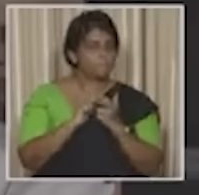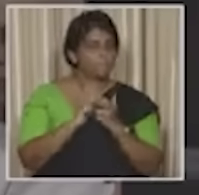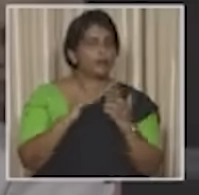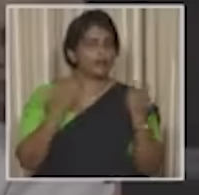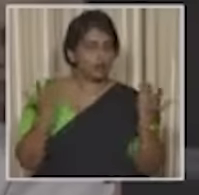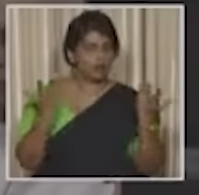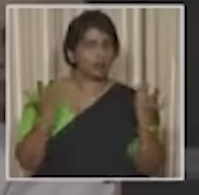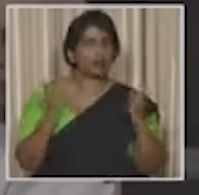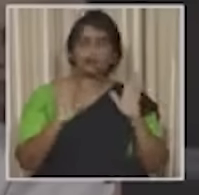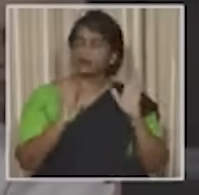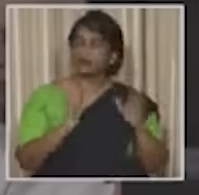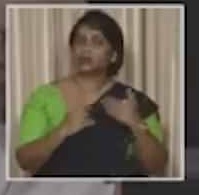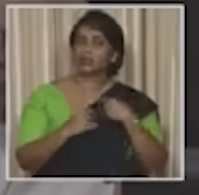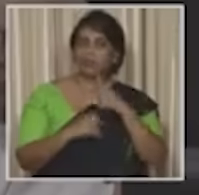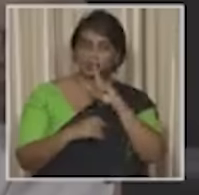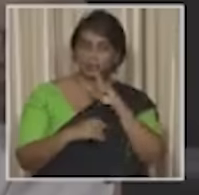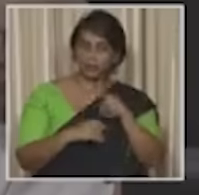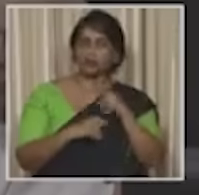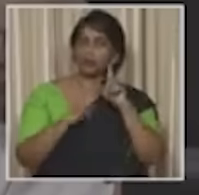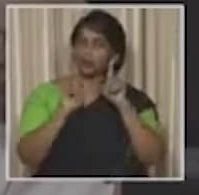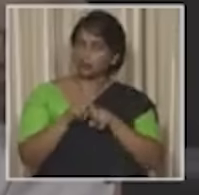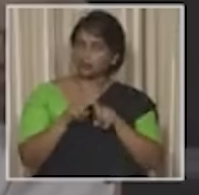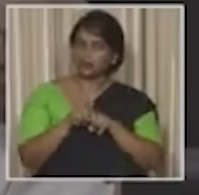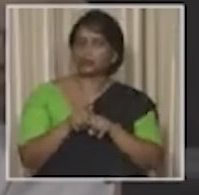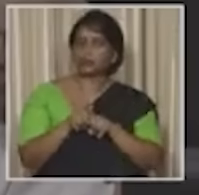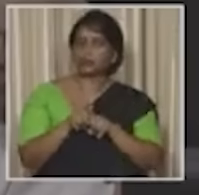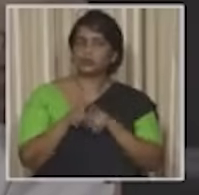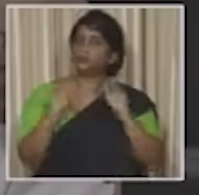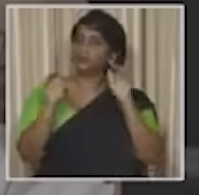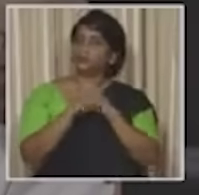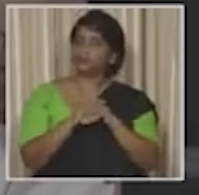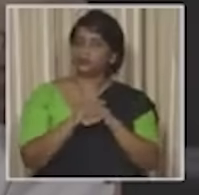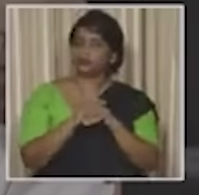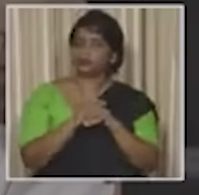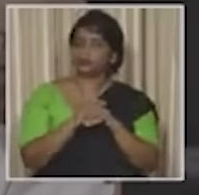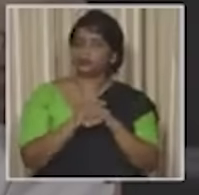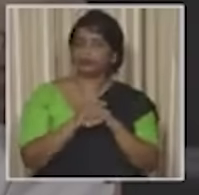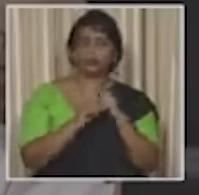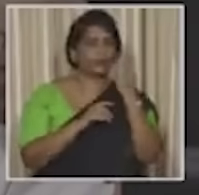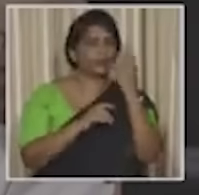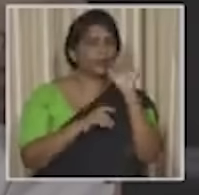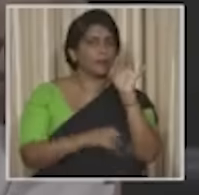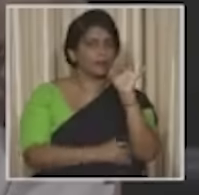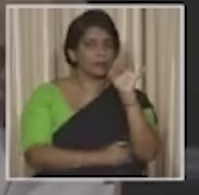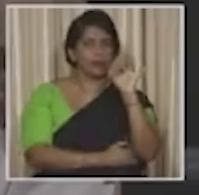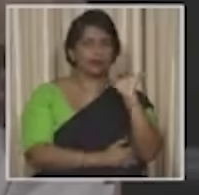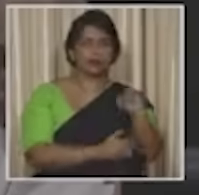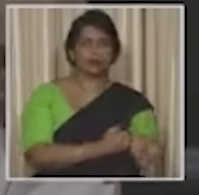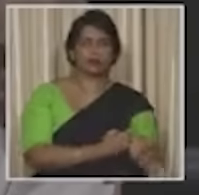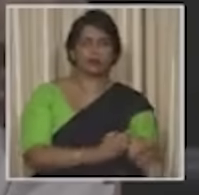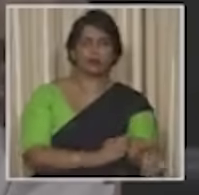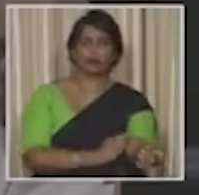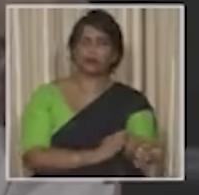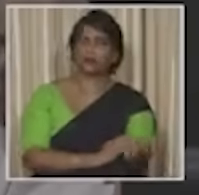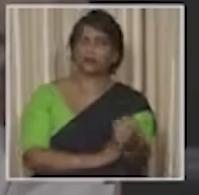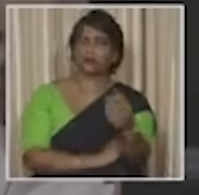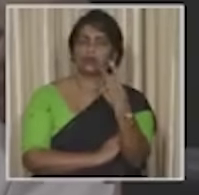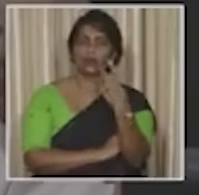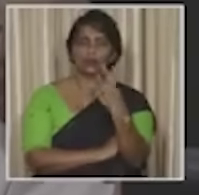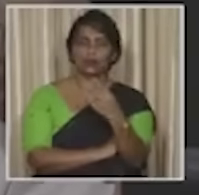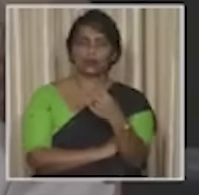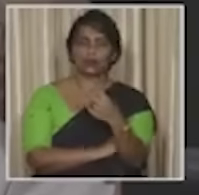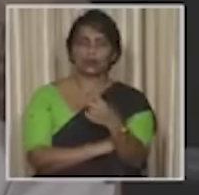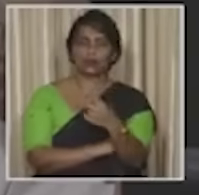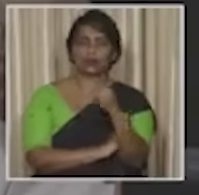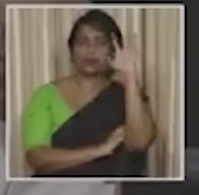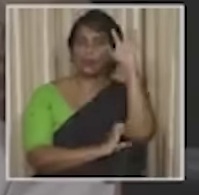enna ඊළඟට අපි කිව්වා මේ වගේම ඇවිල්ලා දාන්න කියලා මේ 2015 ඉඳන් අපේ අහපාල ආණ්ඩුව කාලේ ඔය